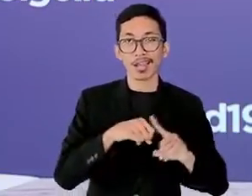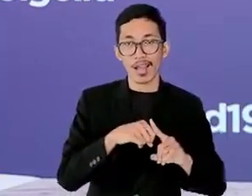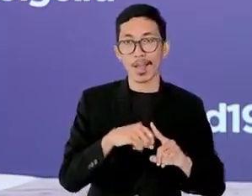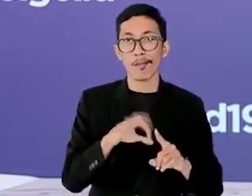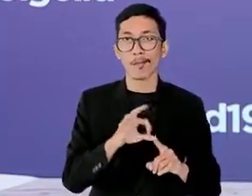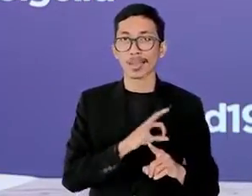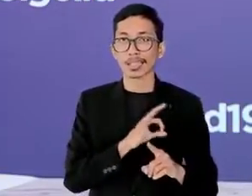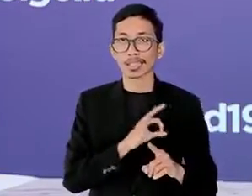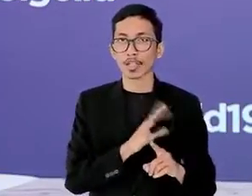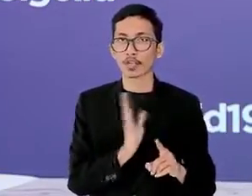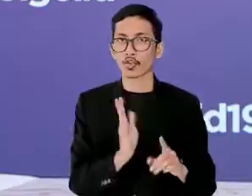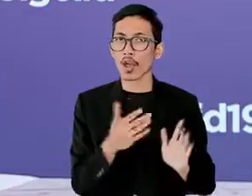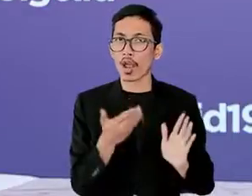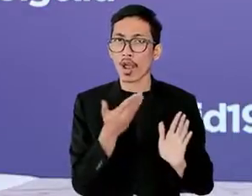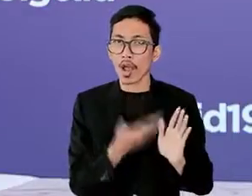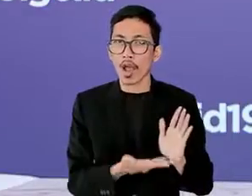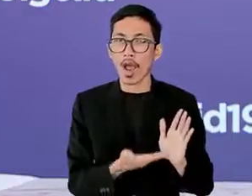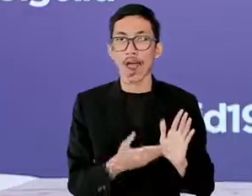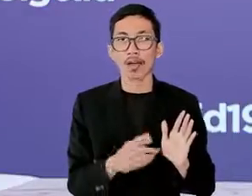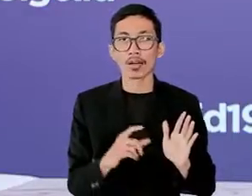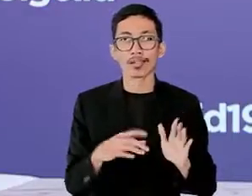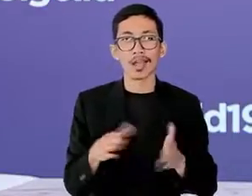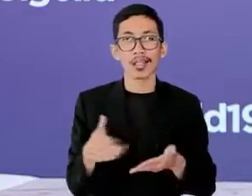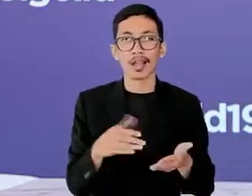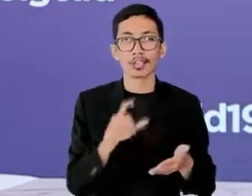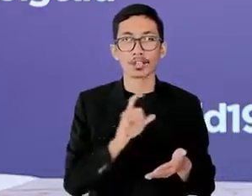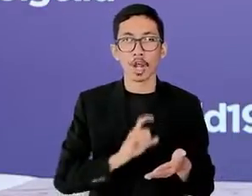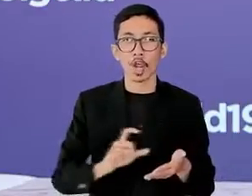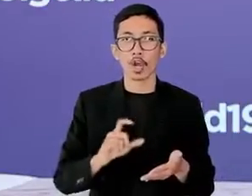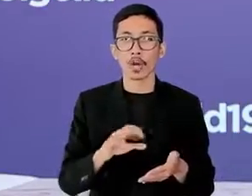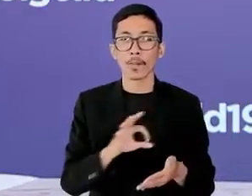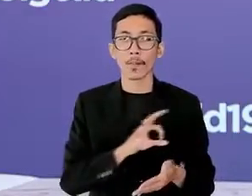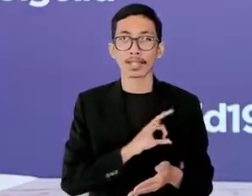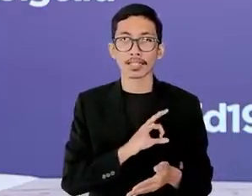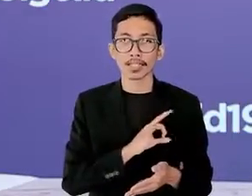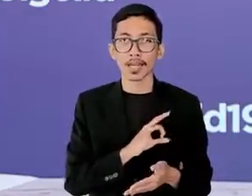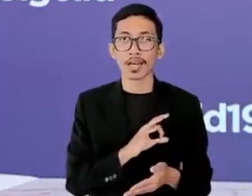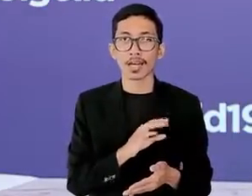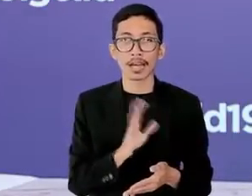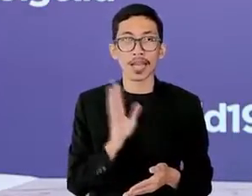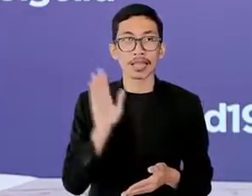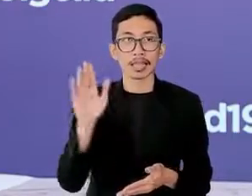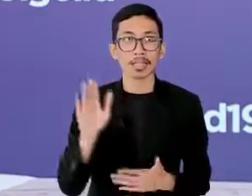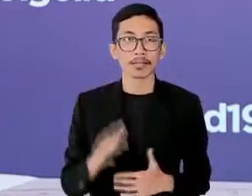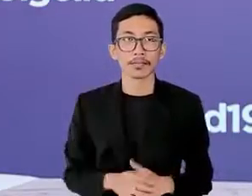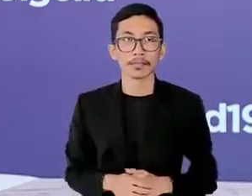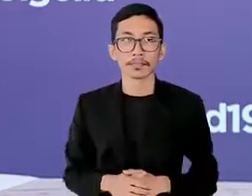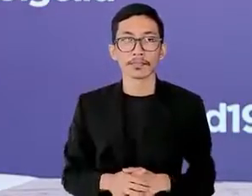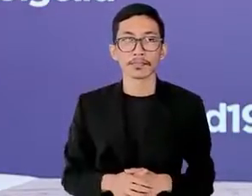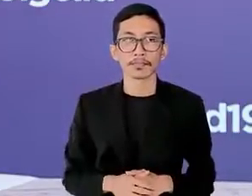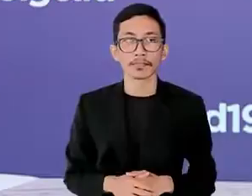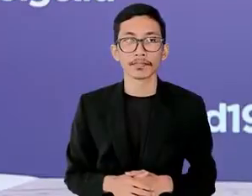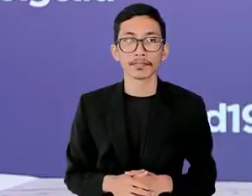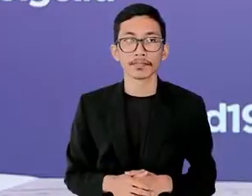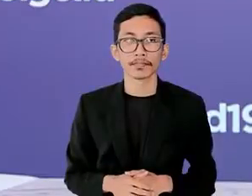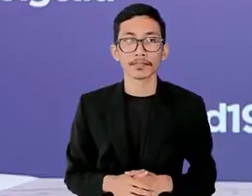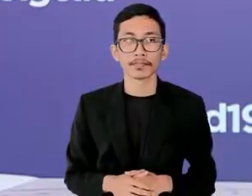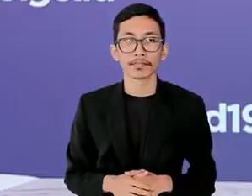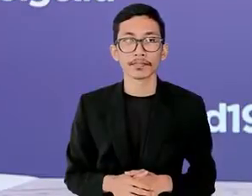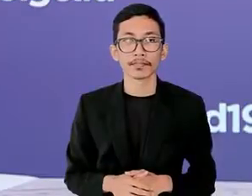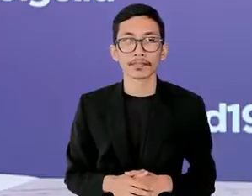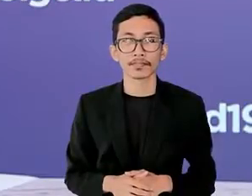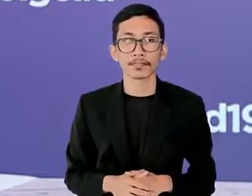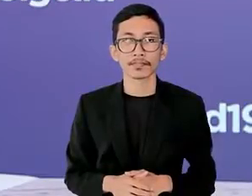tersedia sebagai data calon presiden pada saat pemilihan presiden Oleh karena itu untuk memudahkan masyarakat